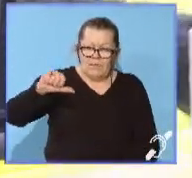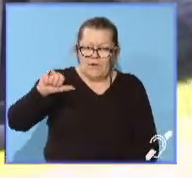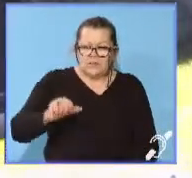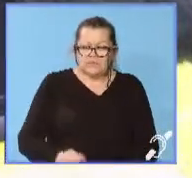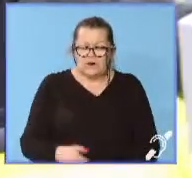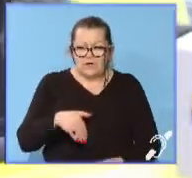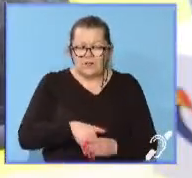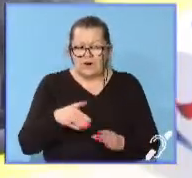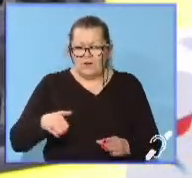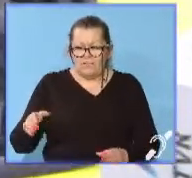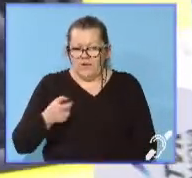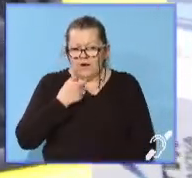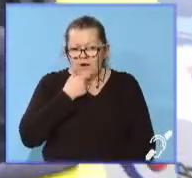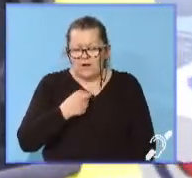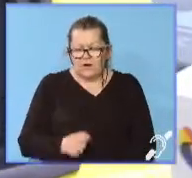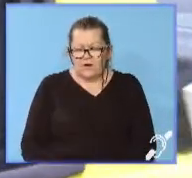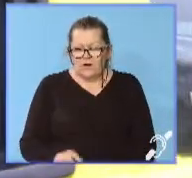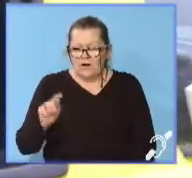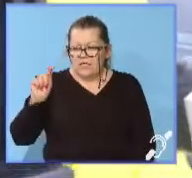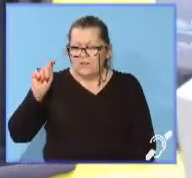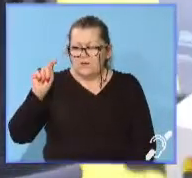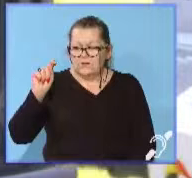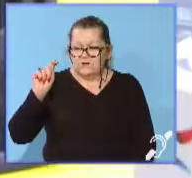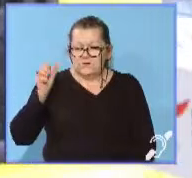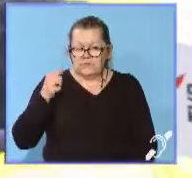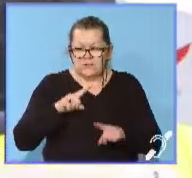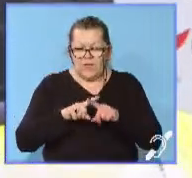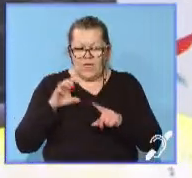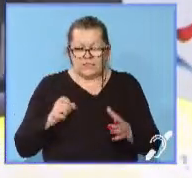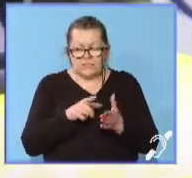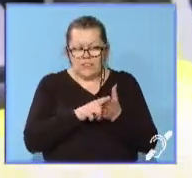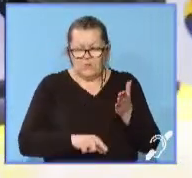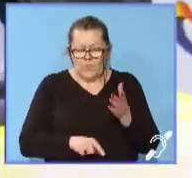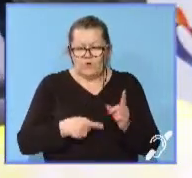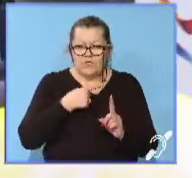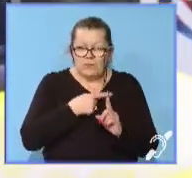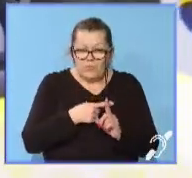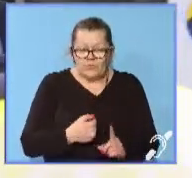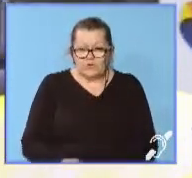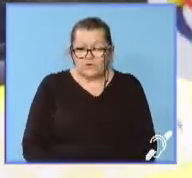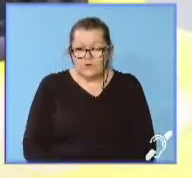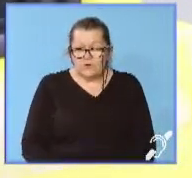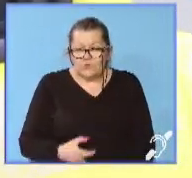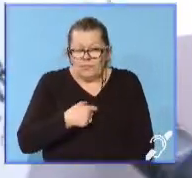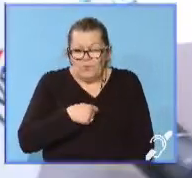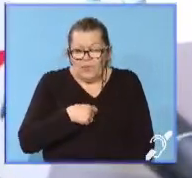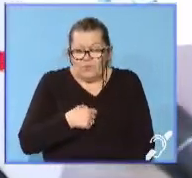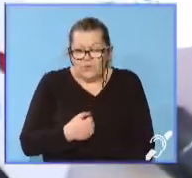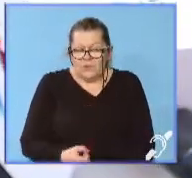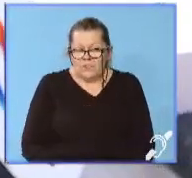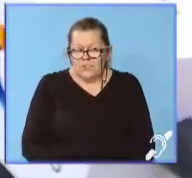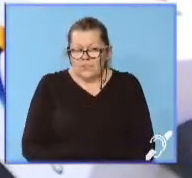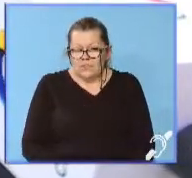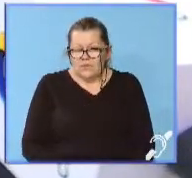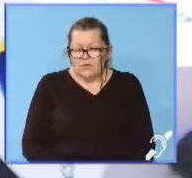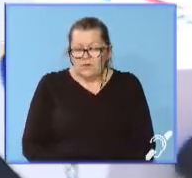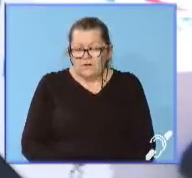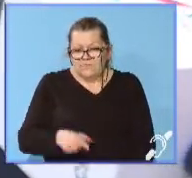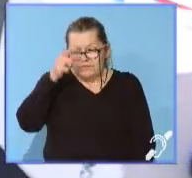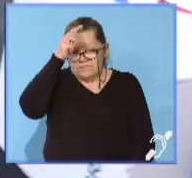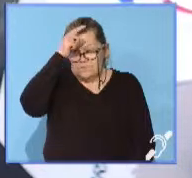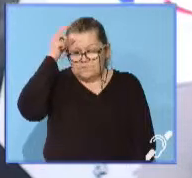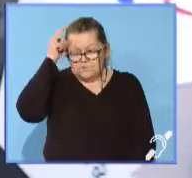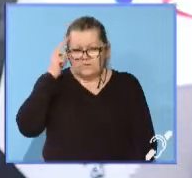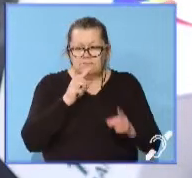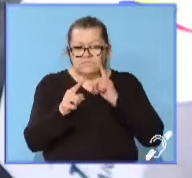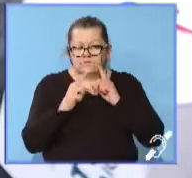fiecare an vedem același lucru taxe și impozite mărite și pur și simplu nu mai facem față în vară am fost la negocieri